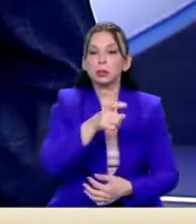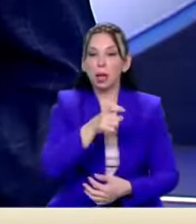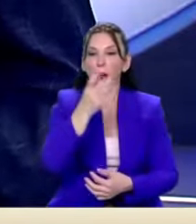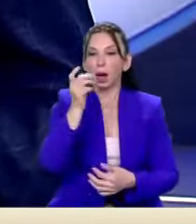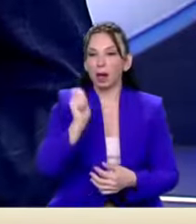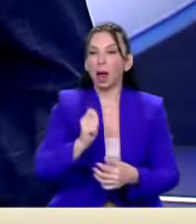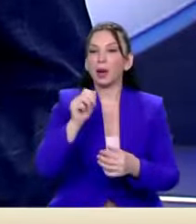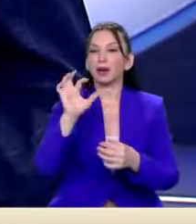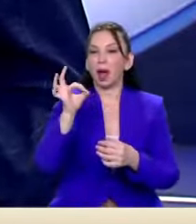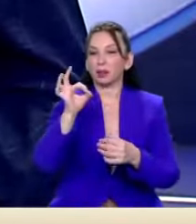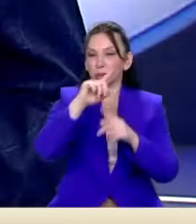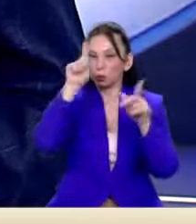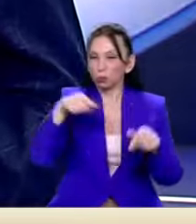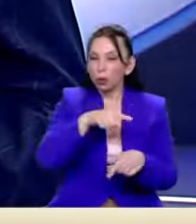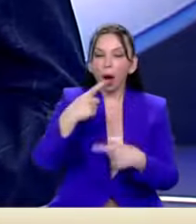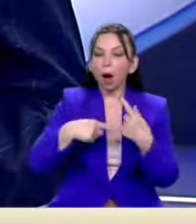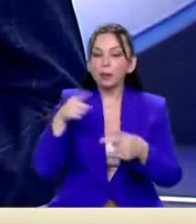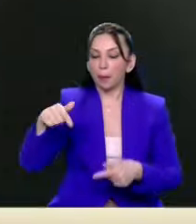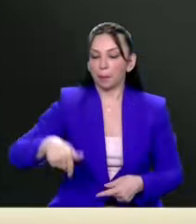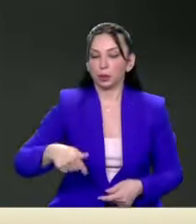kuyumcu akrabasını bacağından